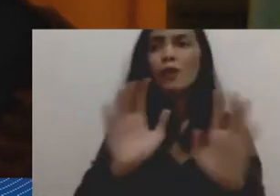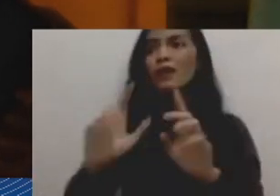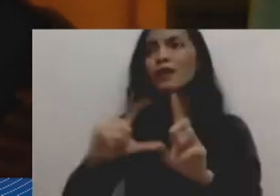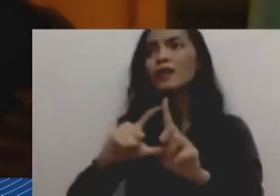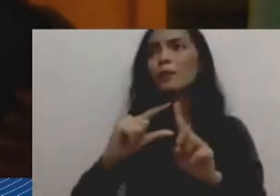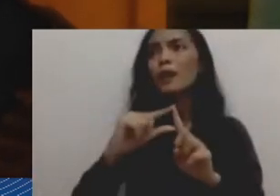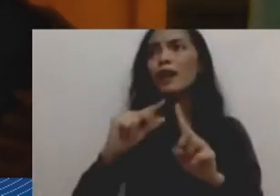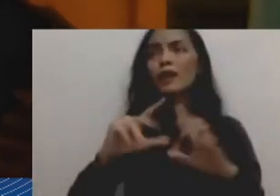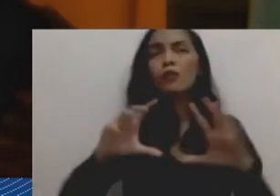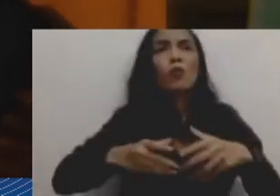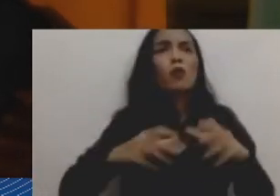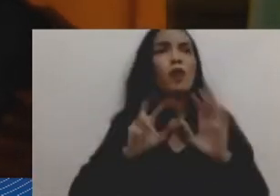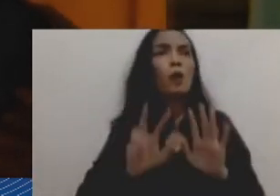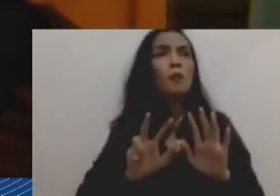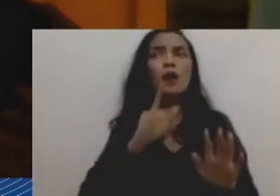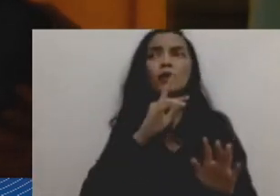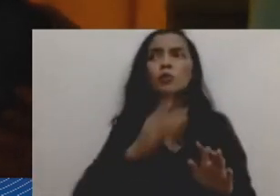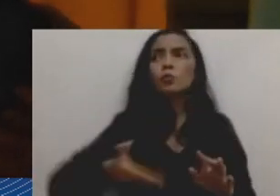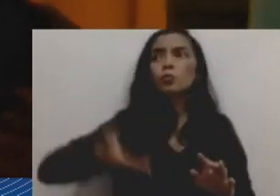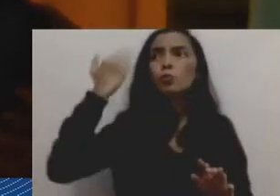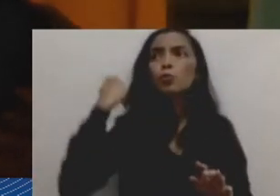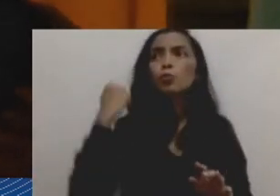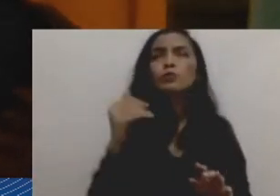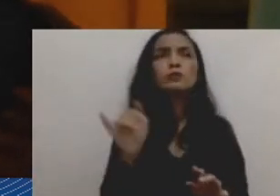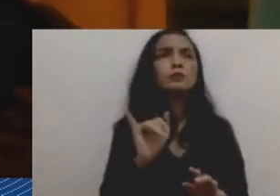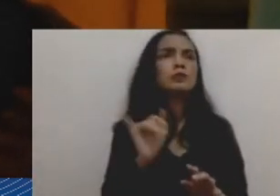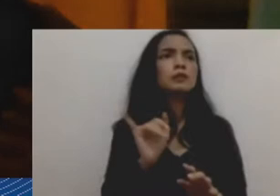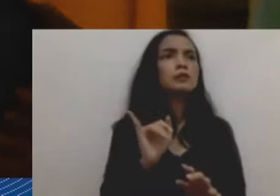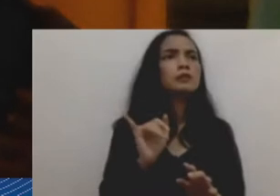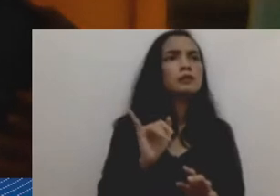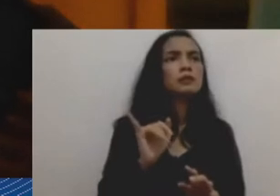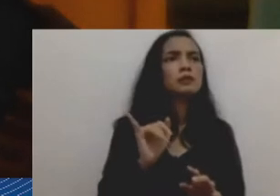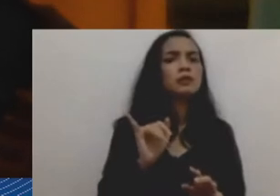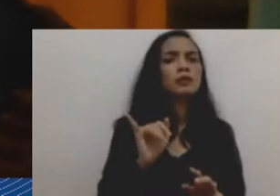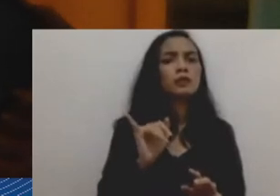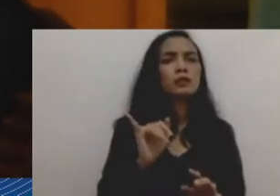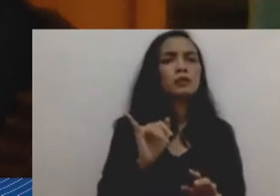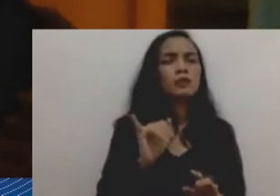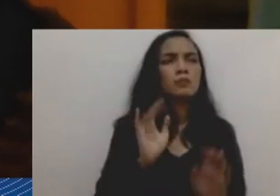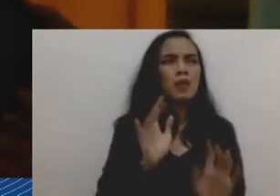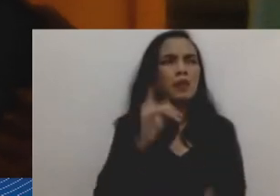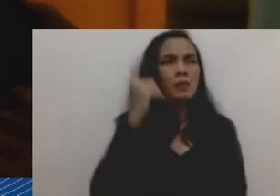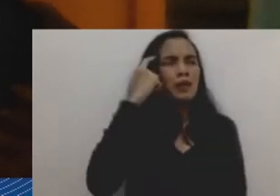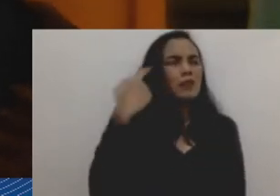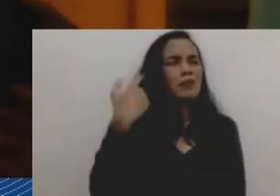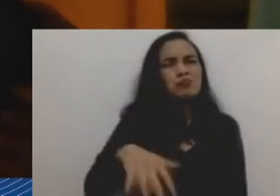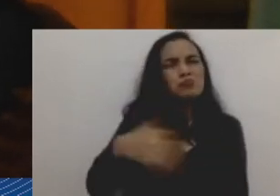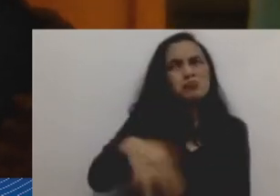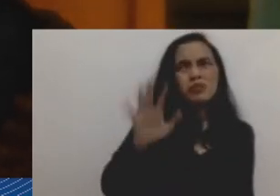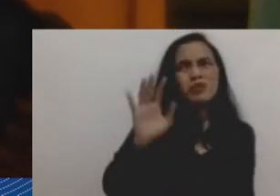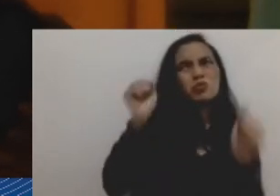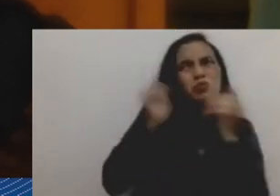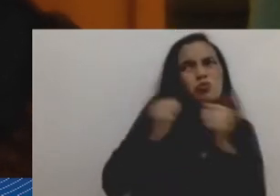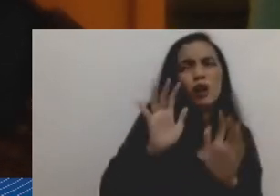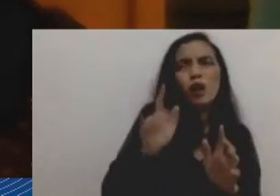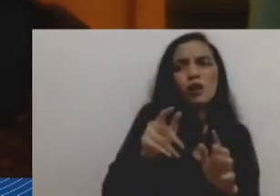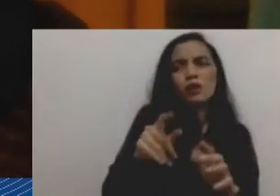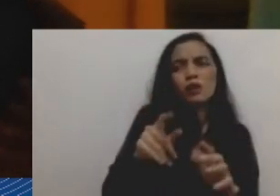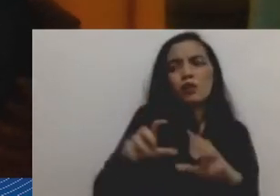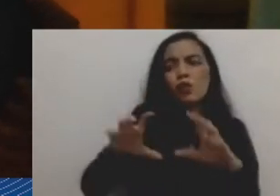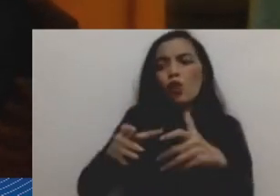Komisi 8 yang pada saat itu secara paradigma tidak setuju, itu cenderung melambatkan proses gitu,